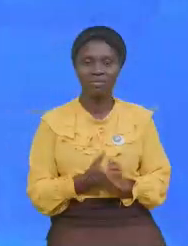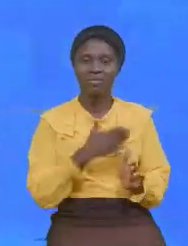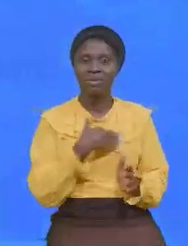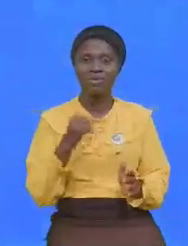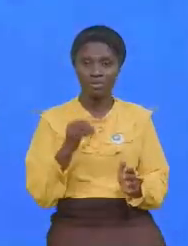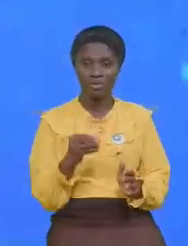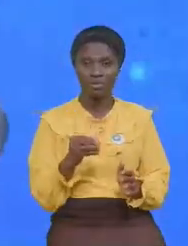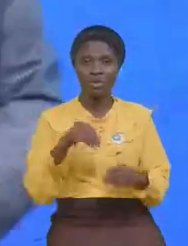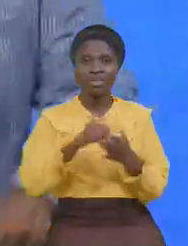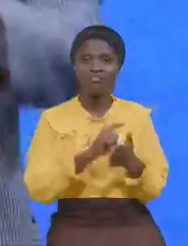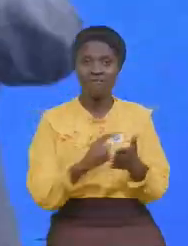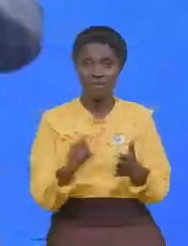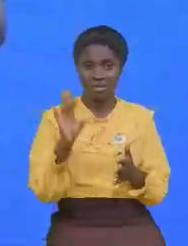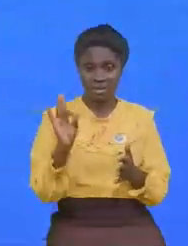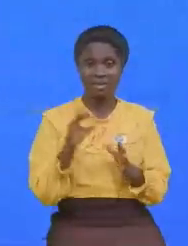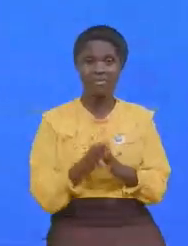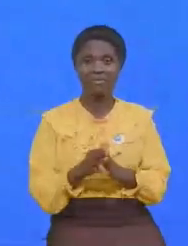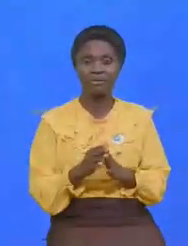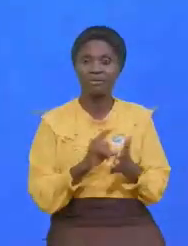Ainsi, le verset 8.